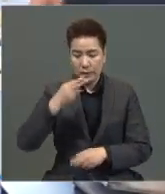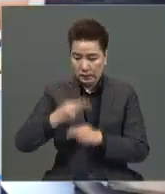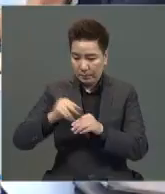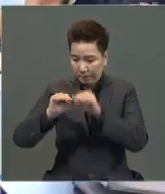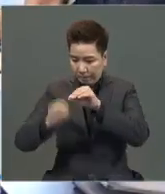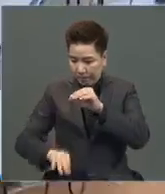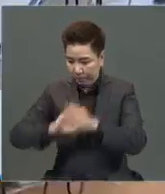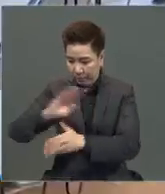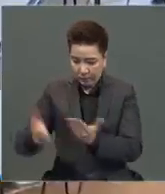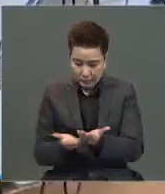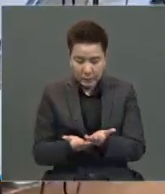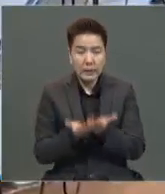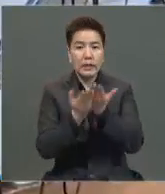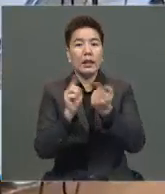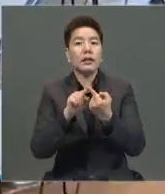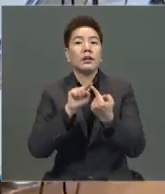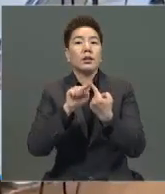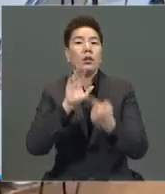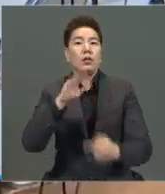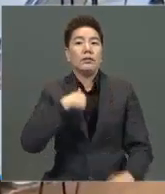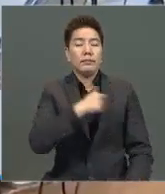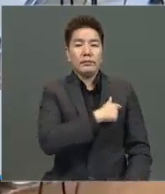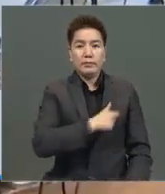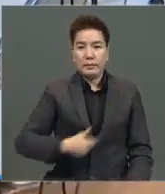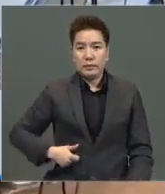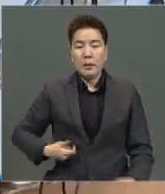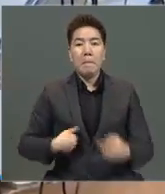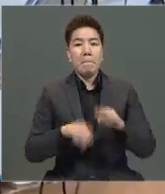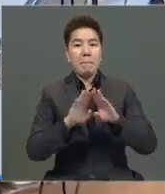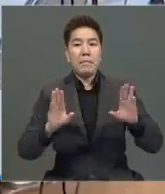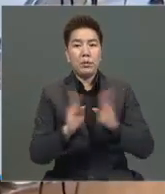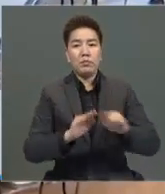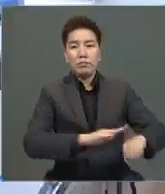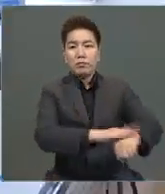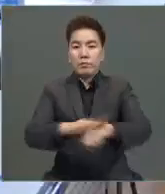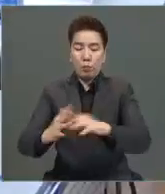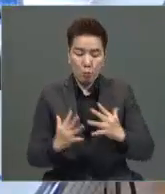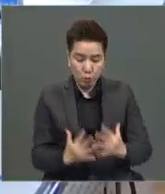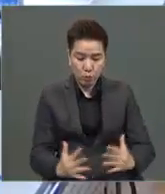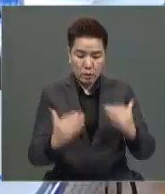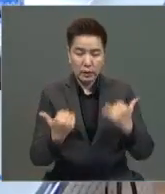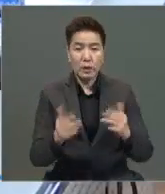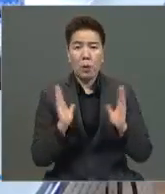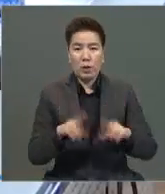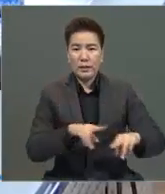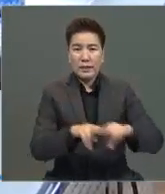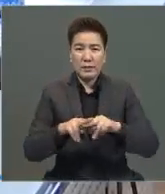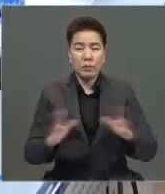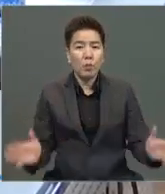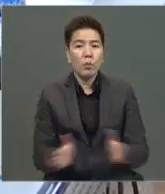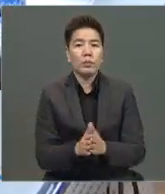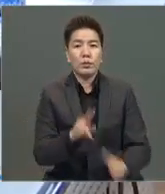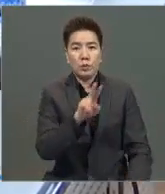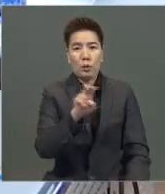ให้มีพระบรมราชโองการเรียกประชุมสภาสมัยวิสามัญซึ่งก็จะใช้เสียงประมาณ245ค